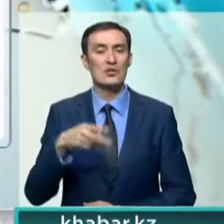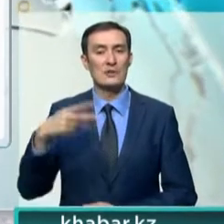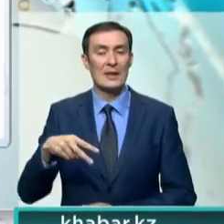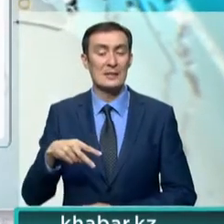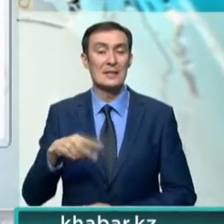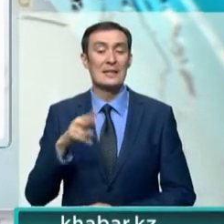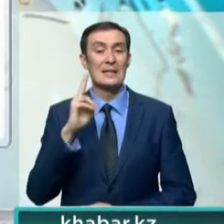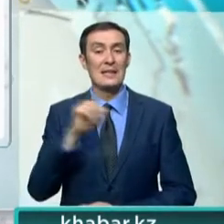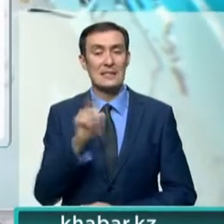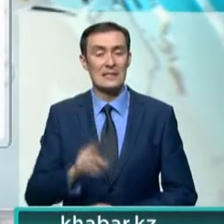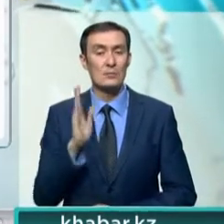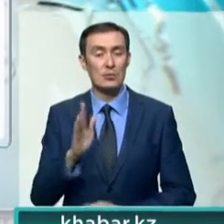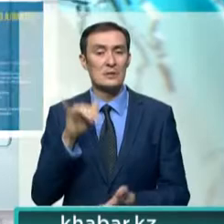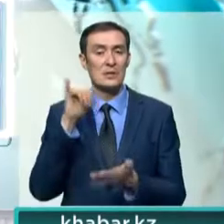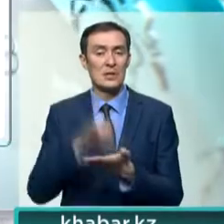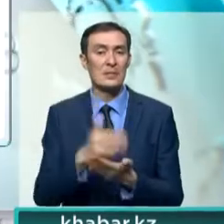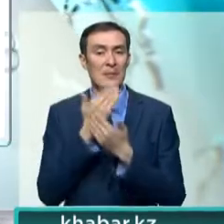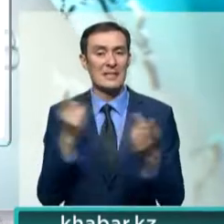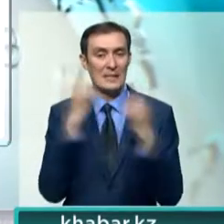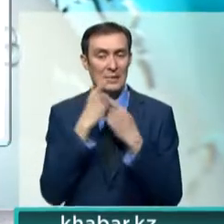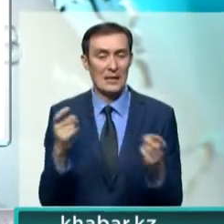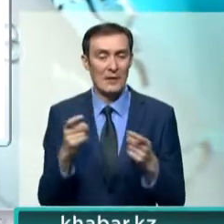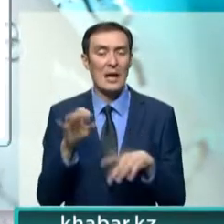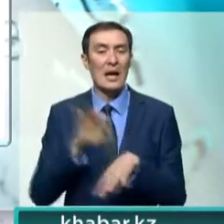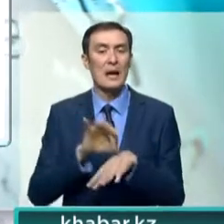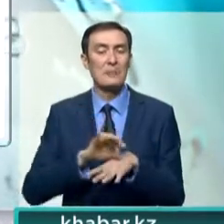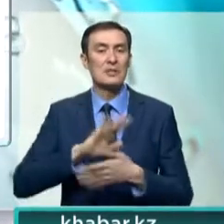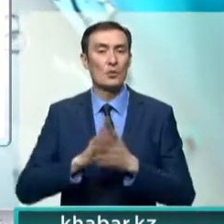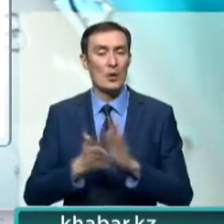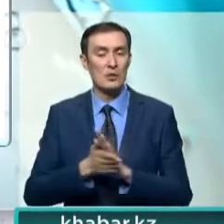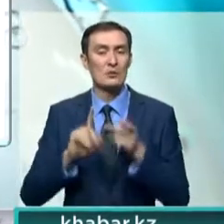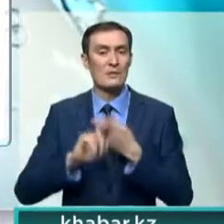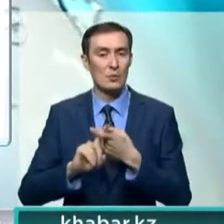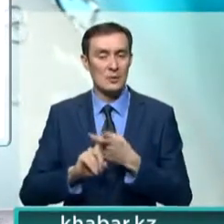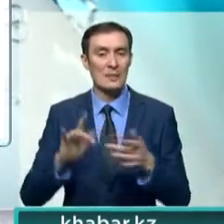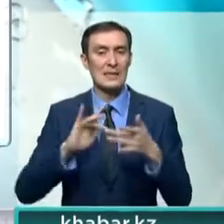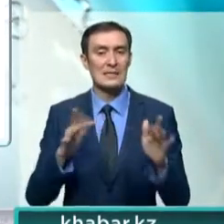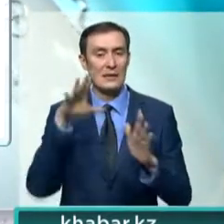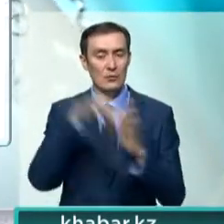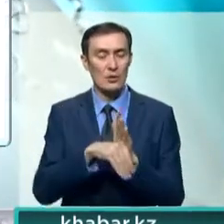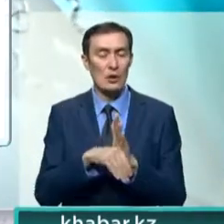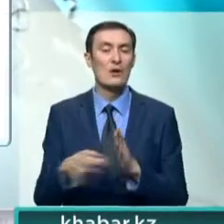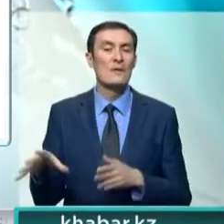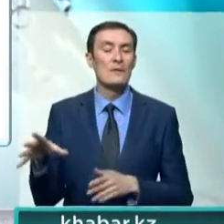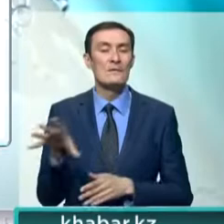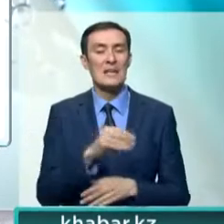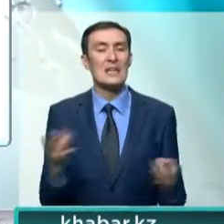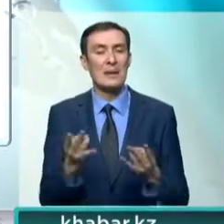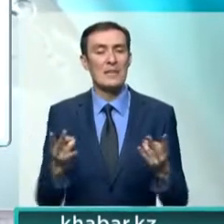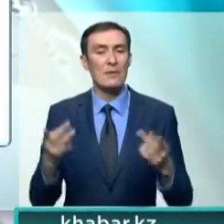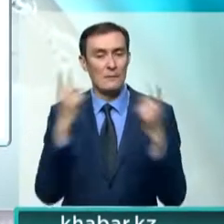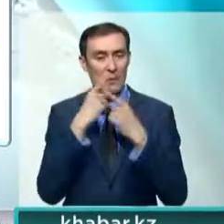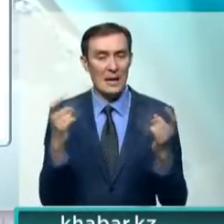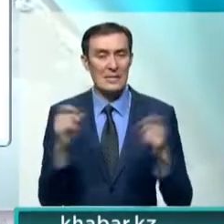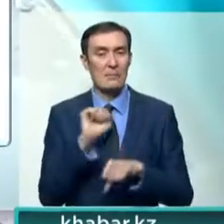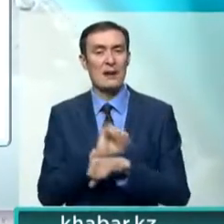coronavirus2020.kz. В нем будут содержаться последние данные об эпид-ситуации по коронавирусу. На сайте будет собрана и вся полезная информация о